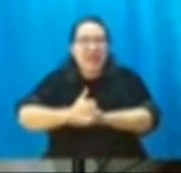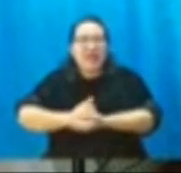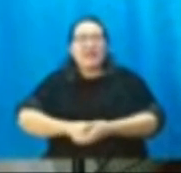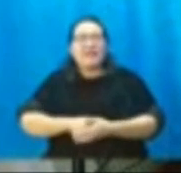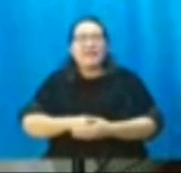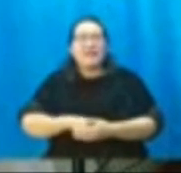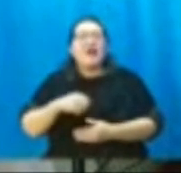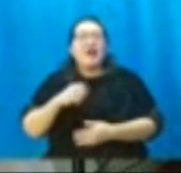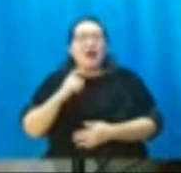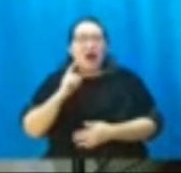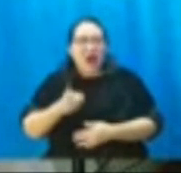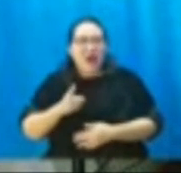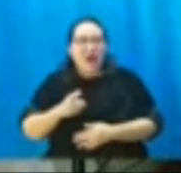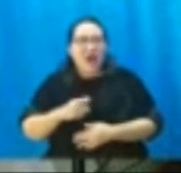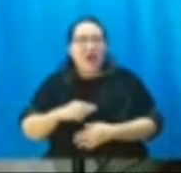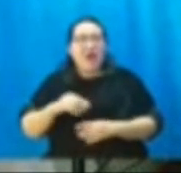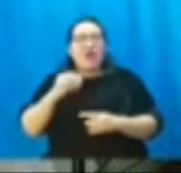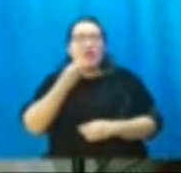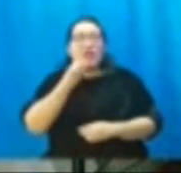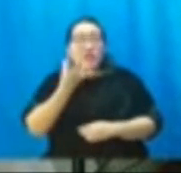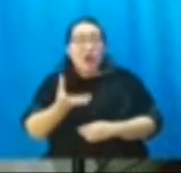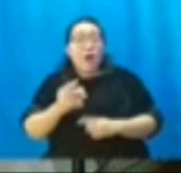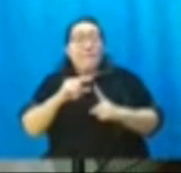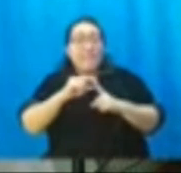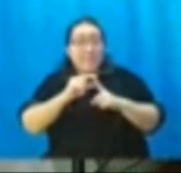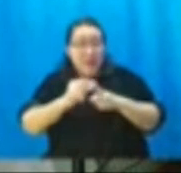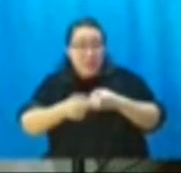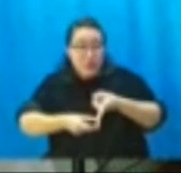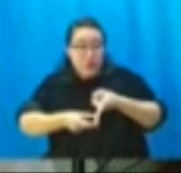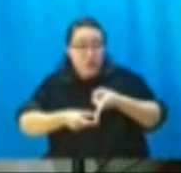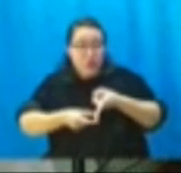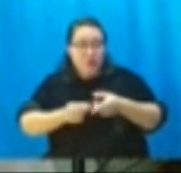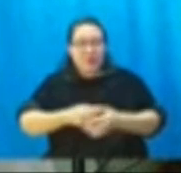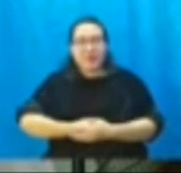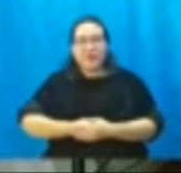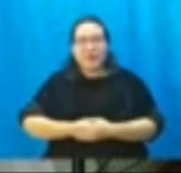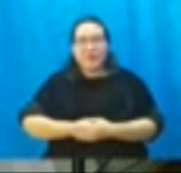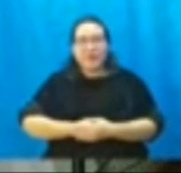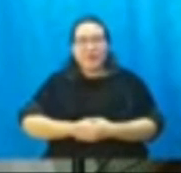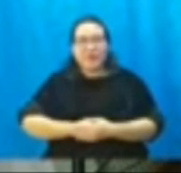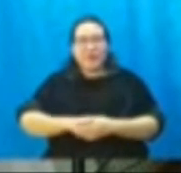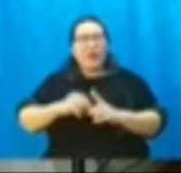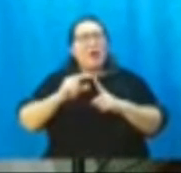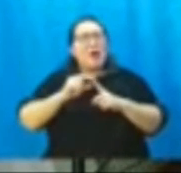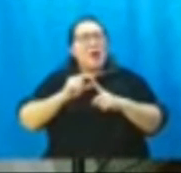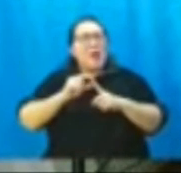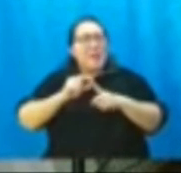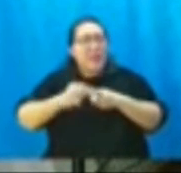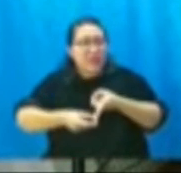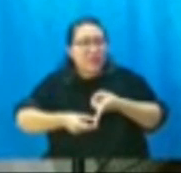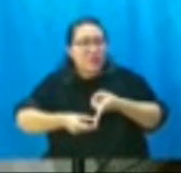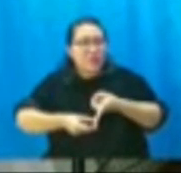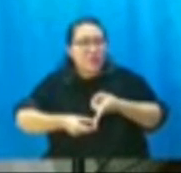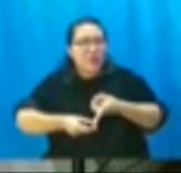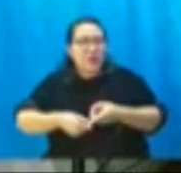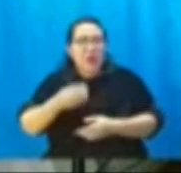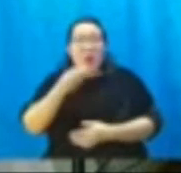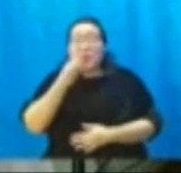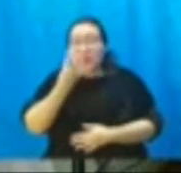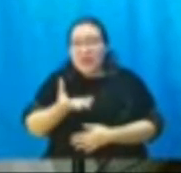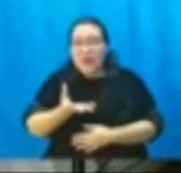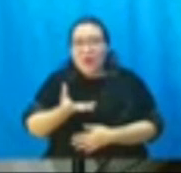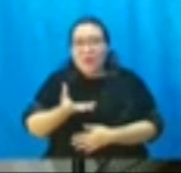lainnya apa kata by terus mendengar pertanyaan Yesus Apakah kalian juga mau